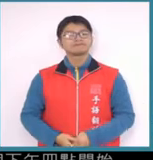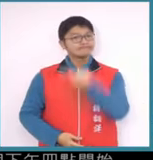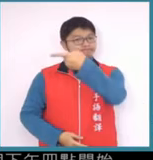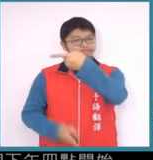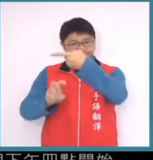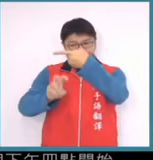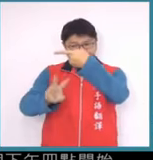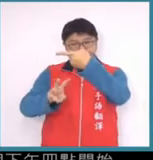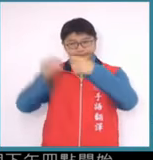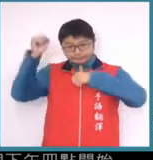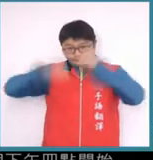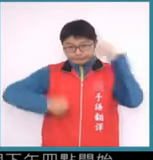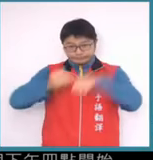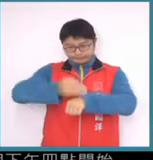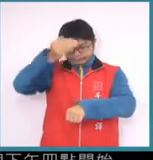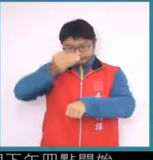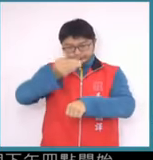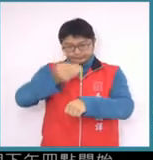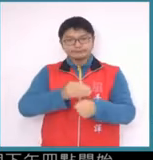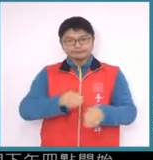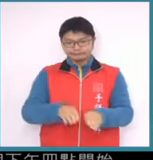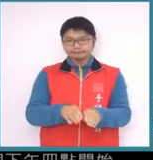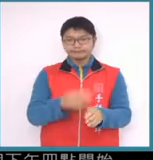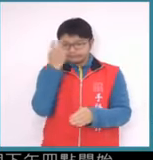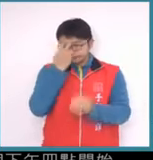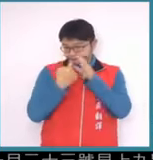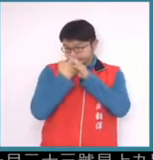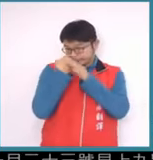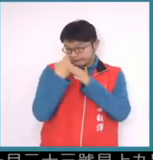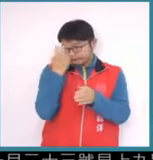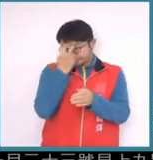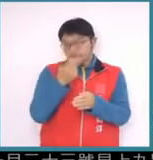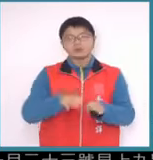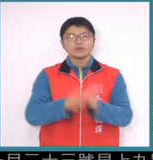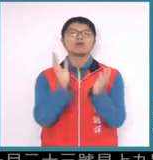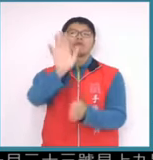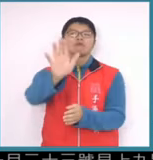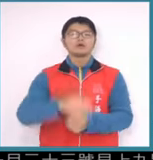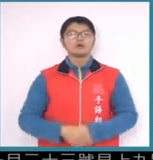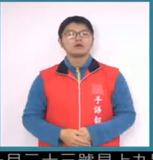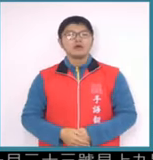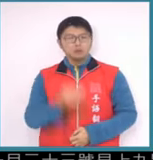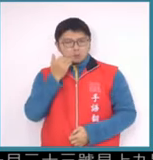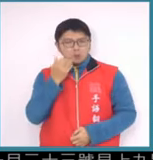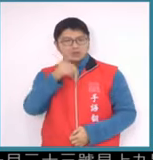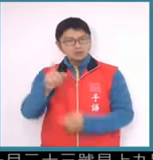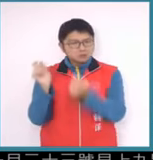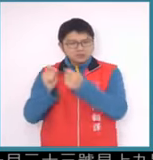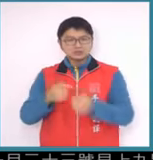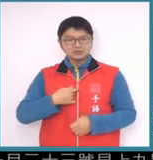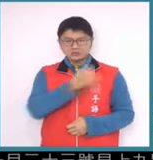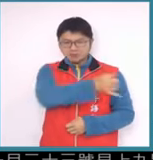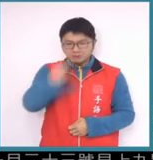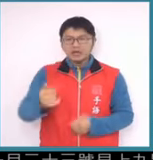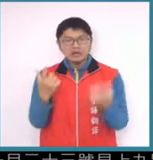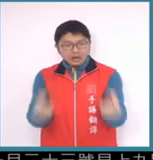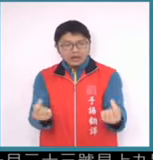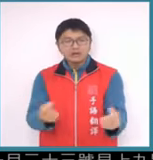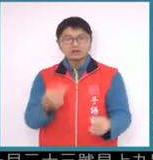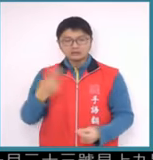1月23号早上9点开始也会采检。那我想包括足迹重叠或者是有症